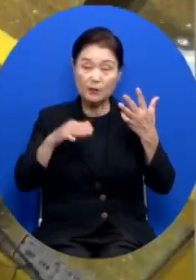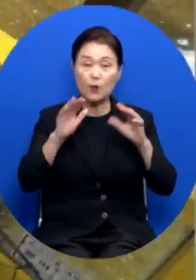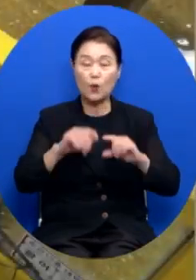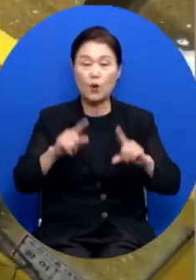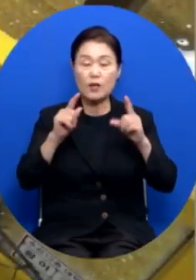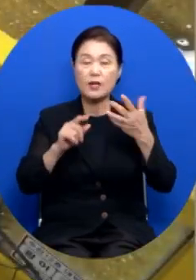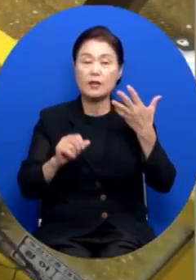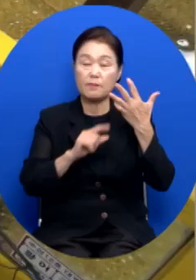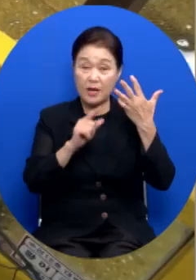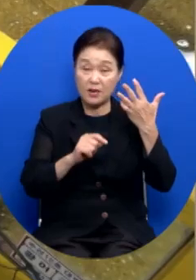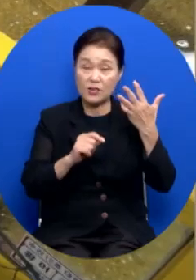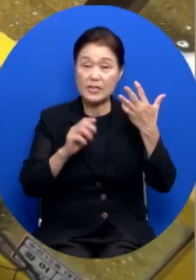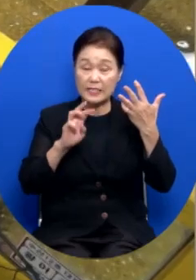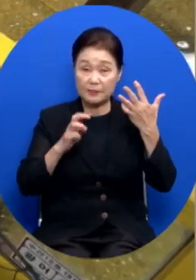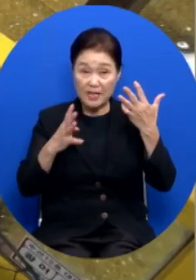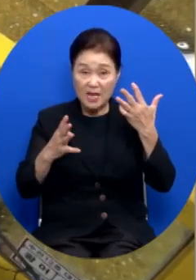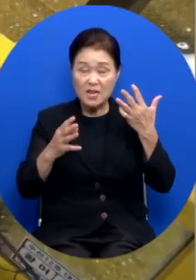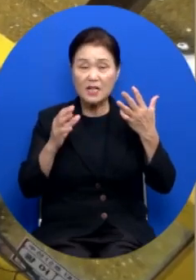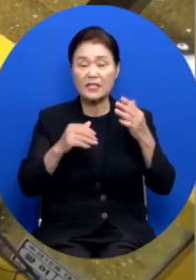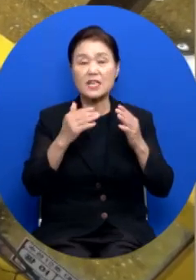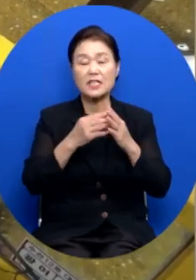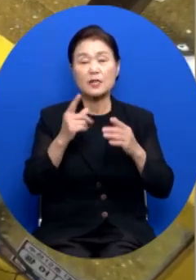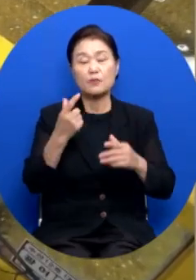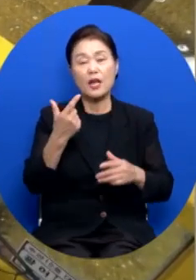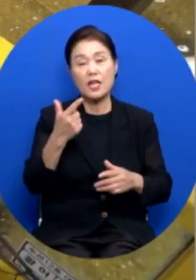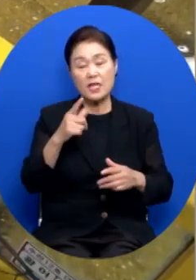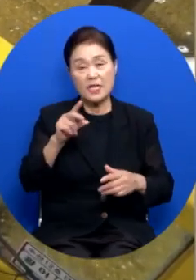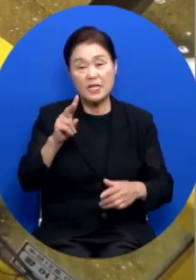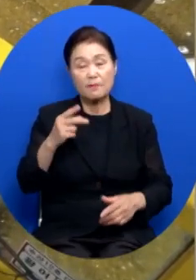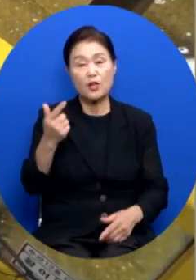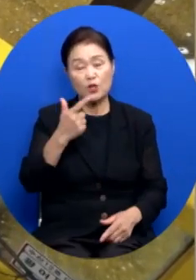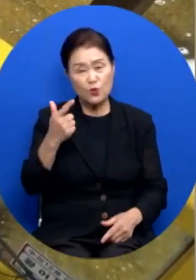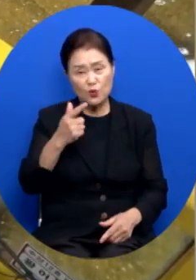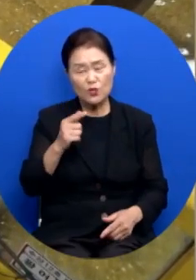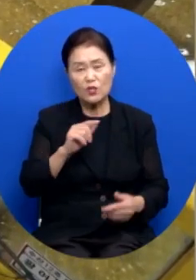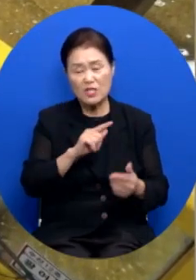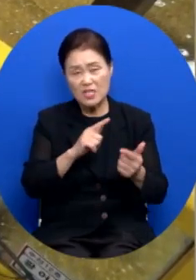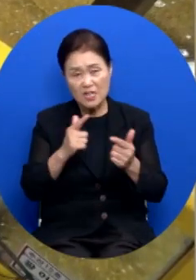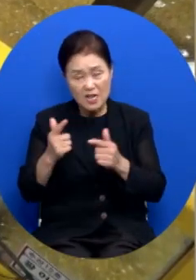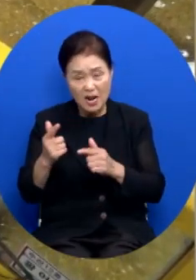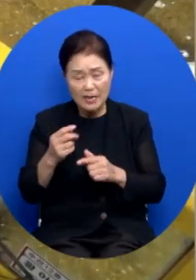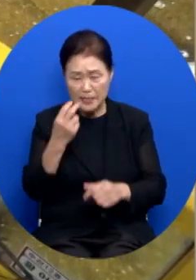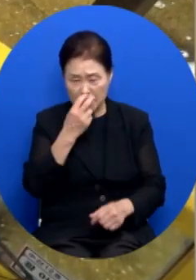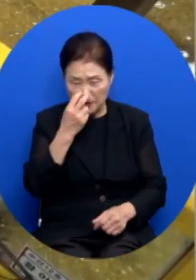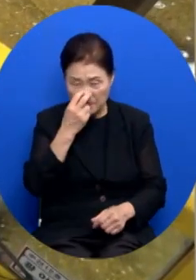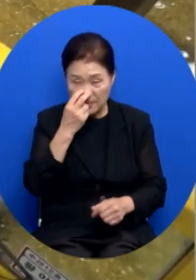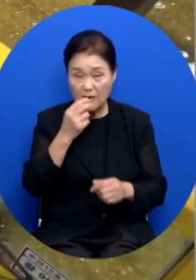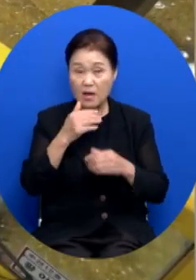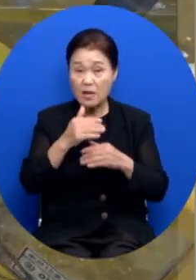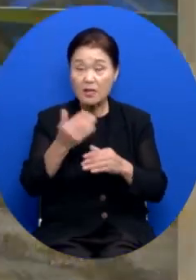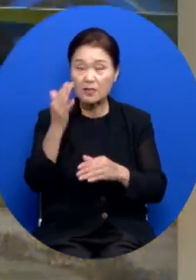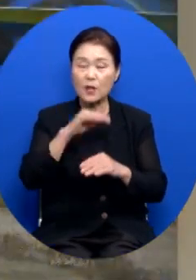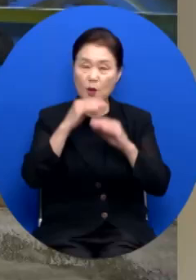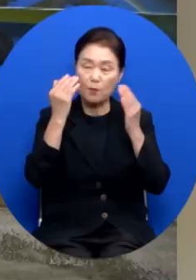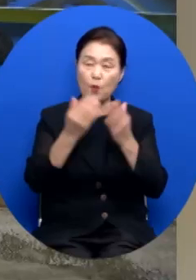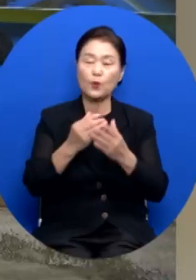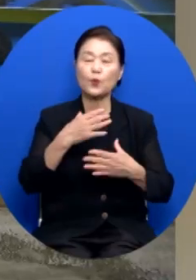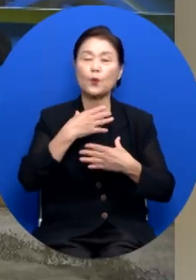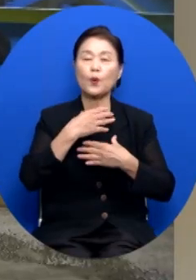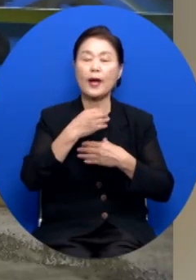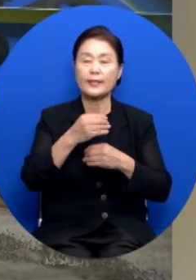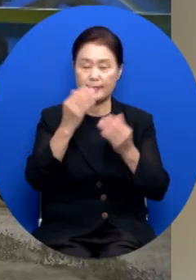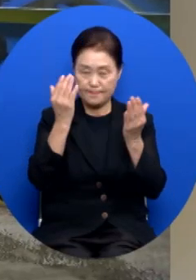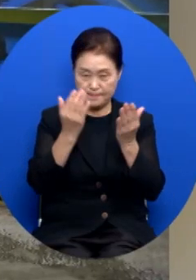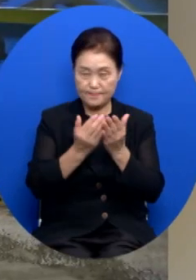8월 24일까지 2만 6,772건의 식품 방사능 검사를 진행했다며 모두 안전기준